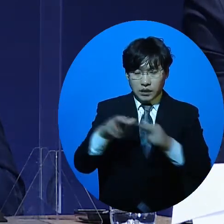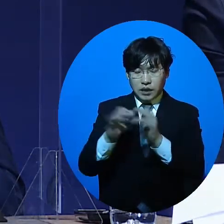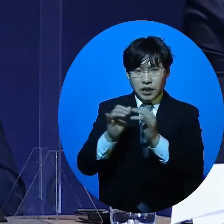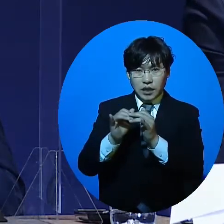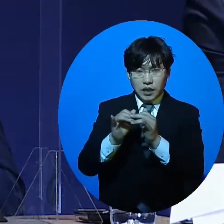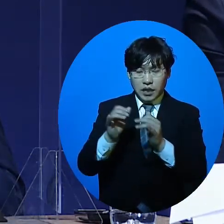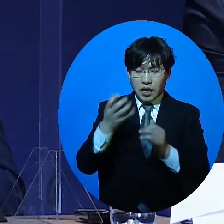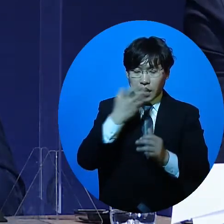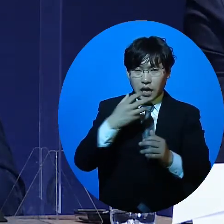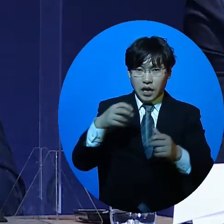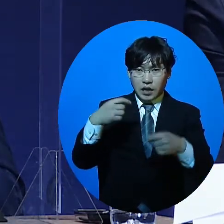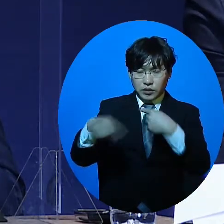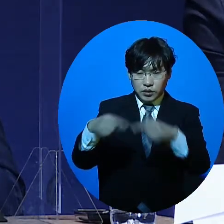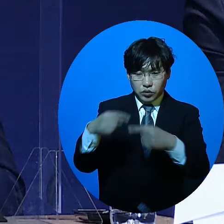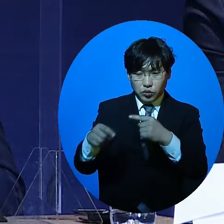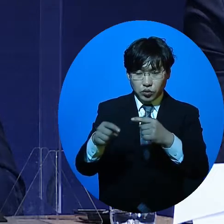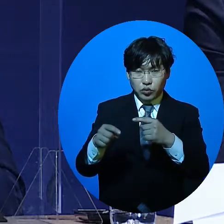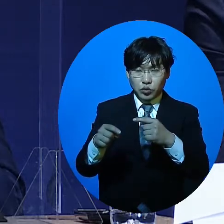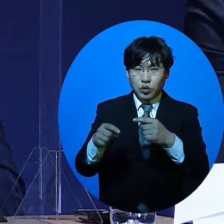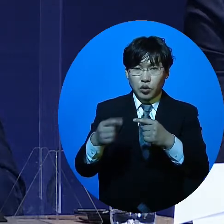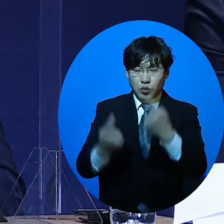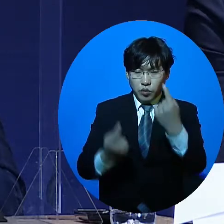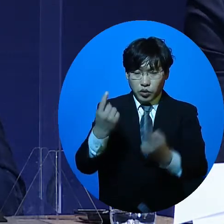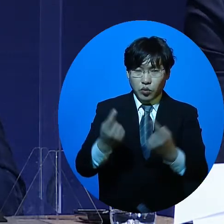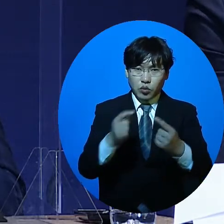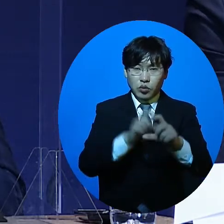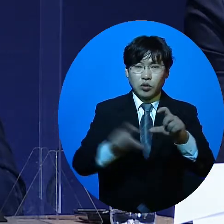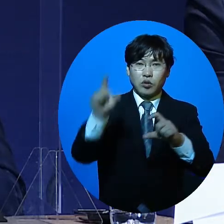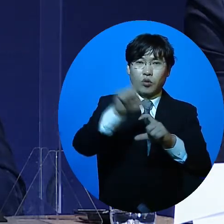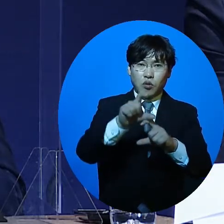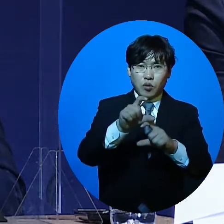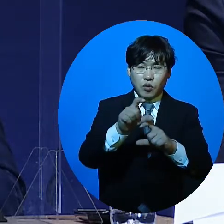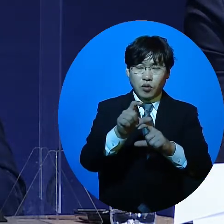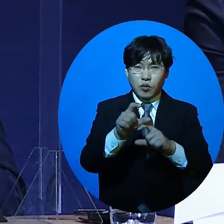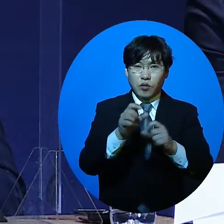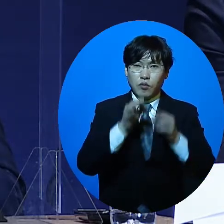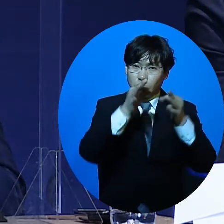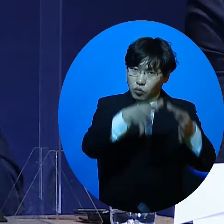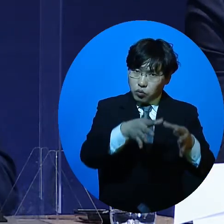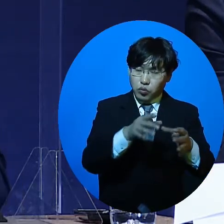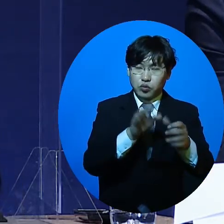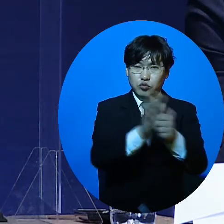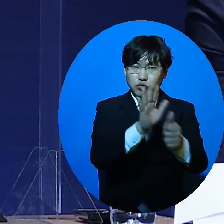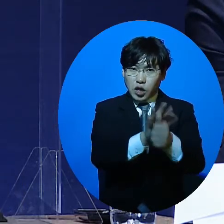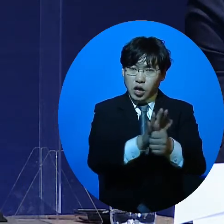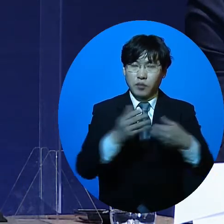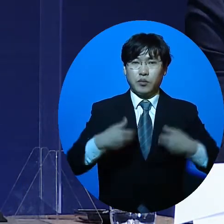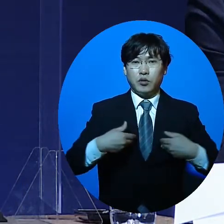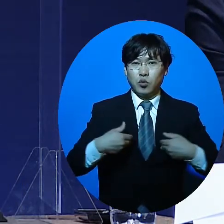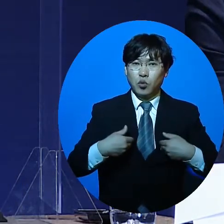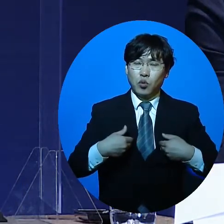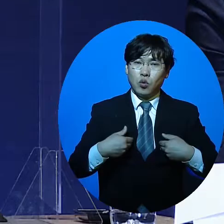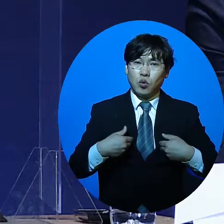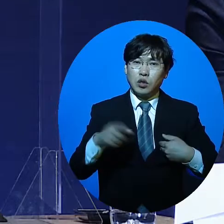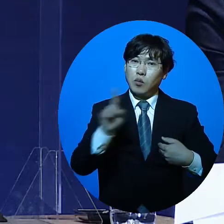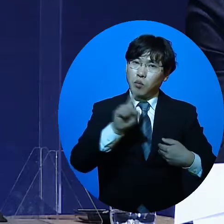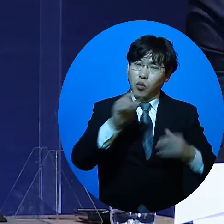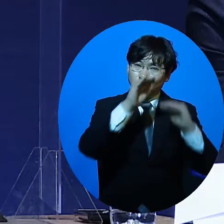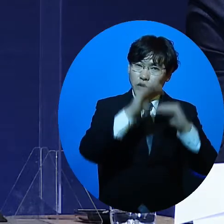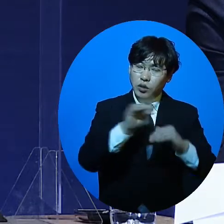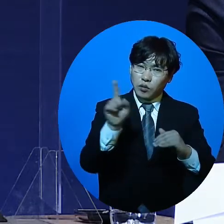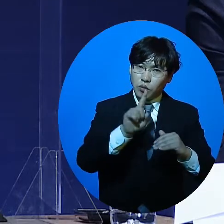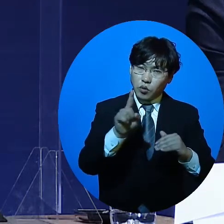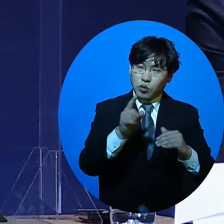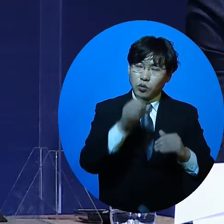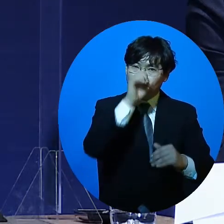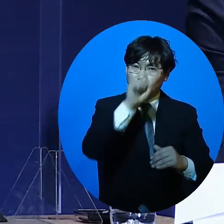비해 인센티브 등 다양한 다른 방법, 방안이 강구되어야 할 텐데 어떤 부분이 적용되는 게